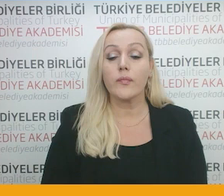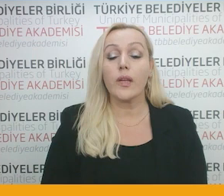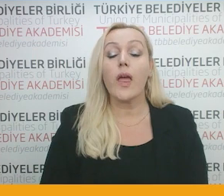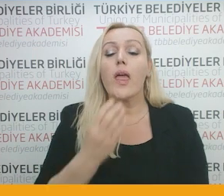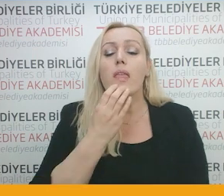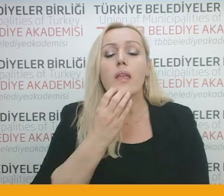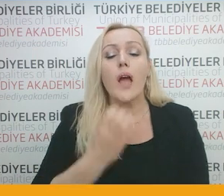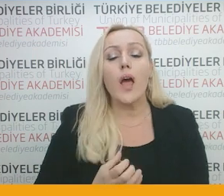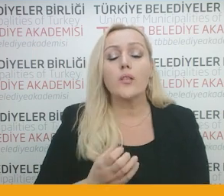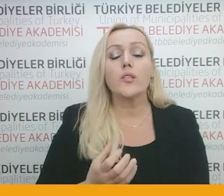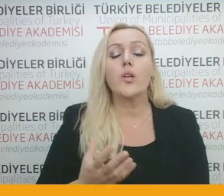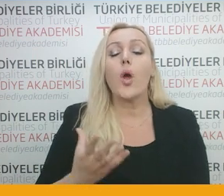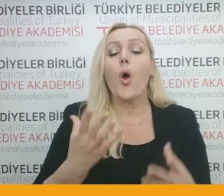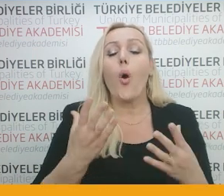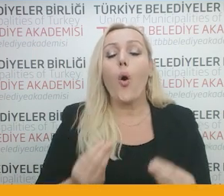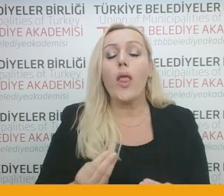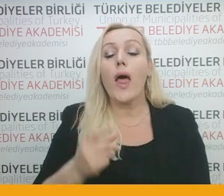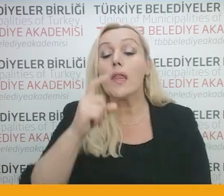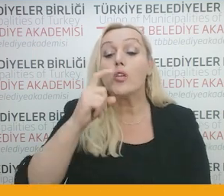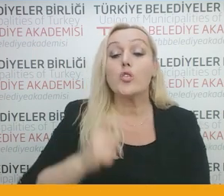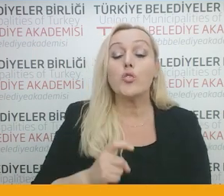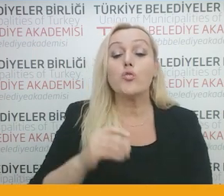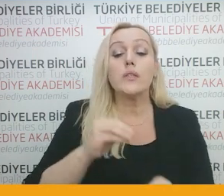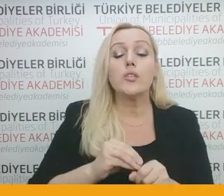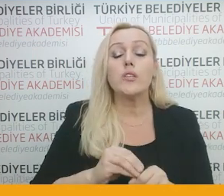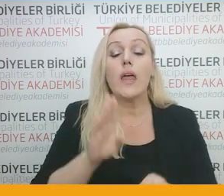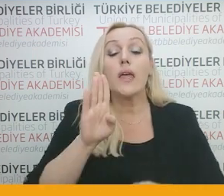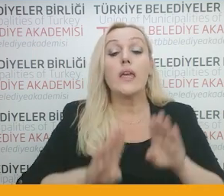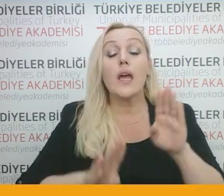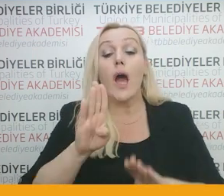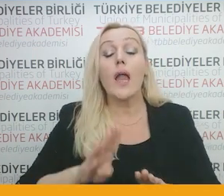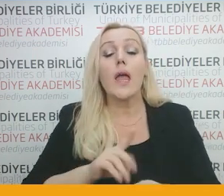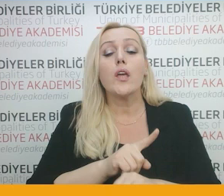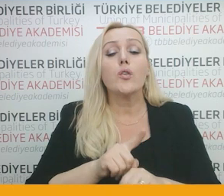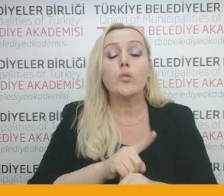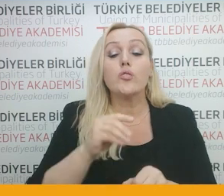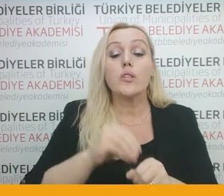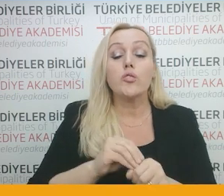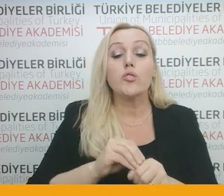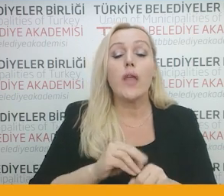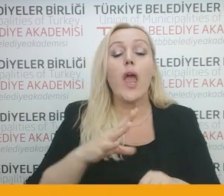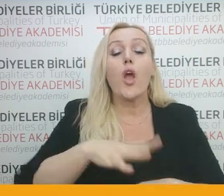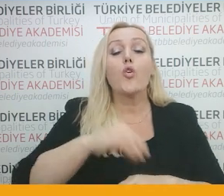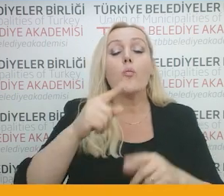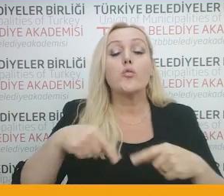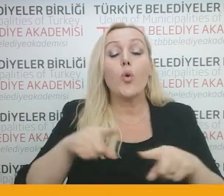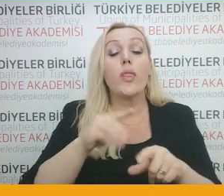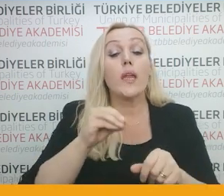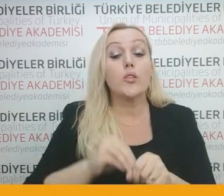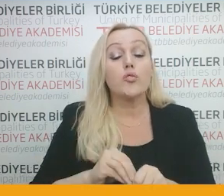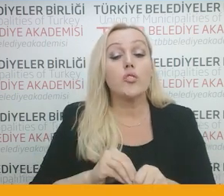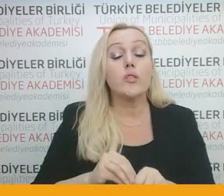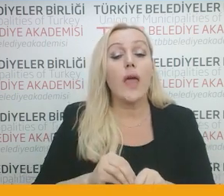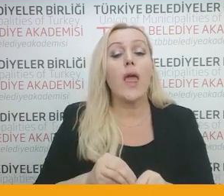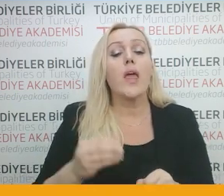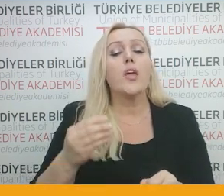kadro geçişi sağlanan geçici işçi niteliğinde olmayan personelin ihale ve sözleşme sürecini oluşturacak komisyon ve teşkilatları görev alabileceğine oy birliğiyle karar